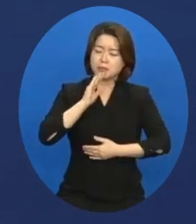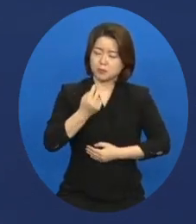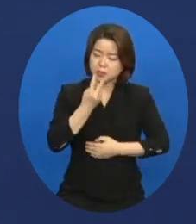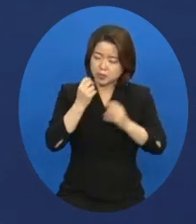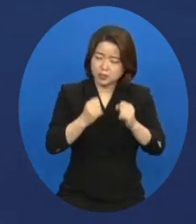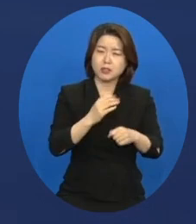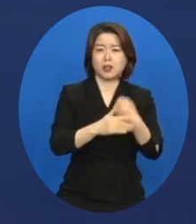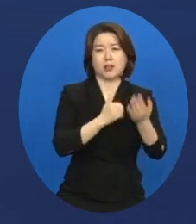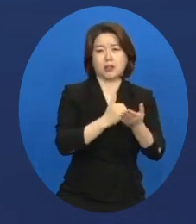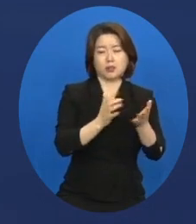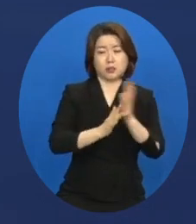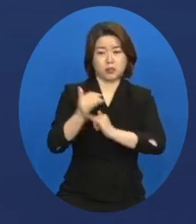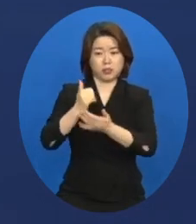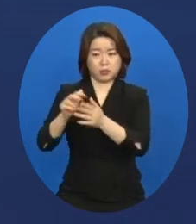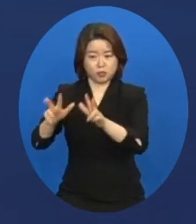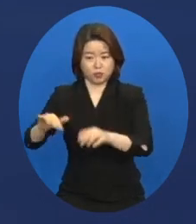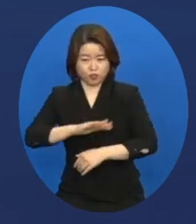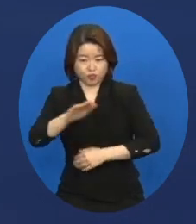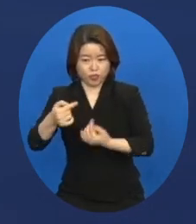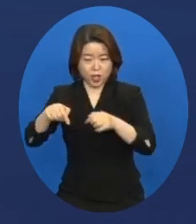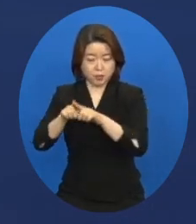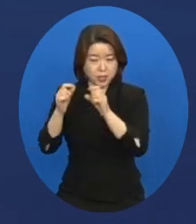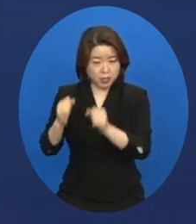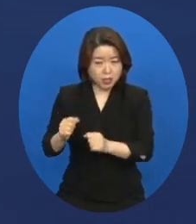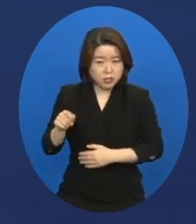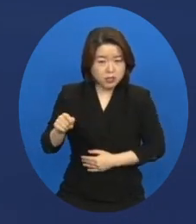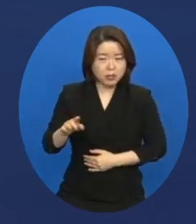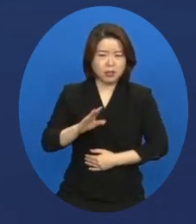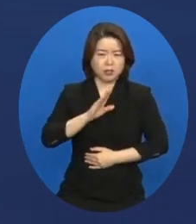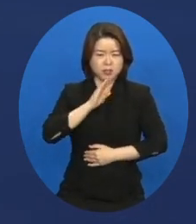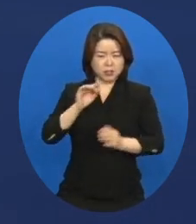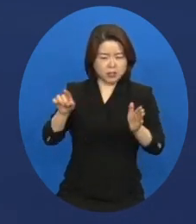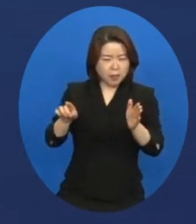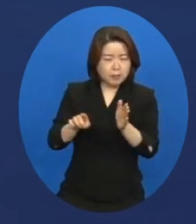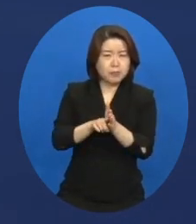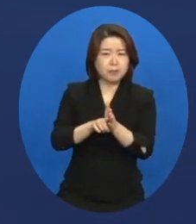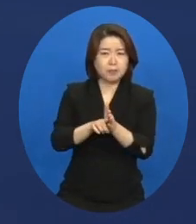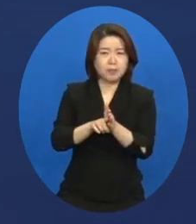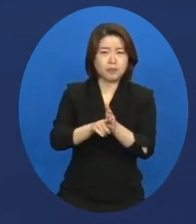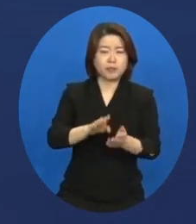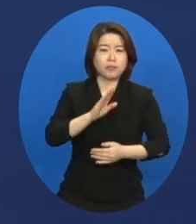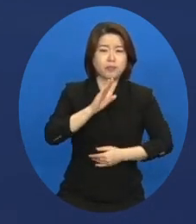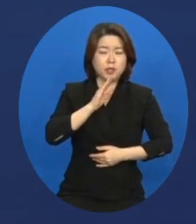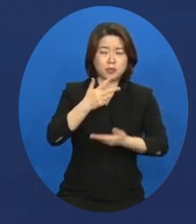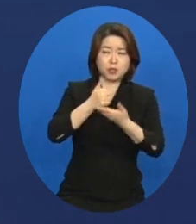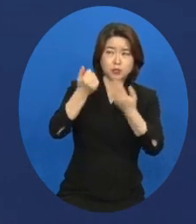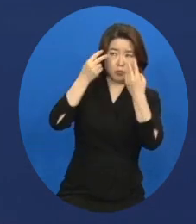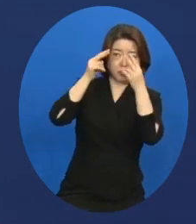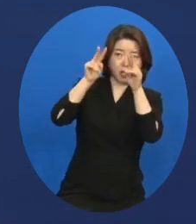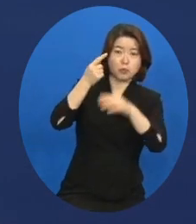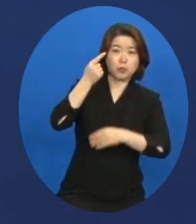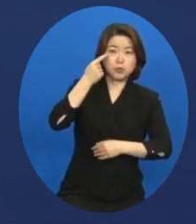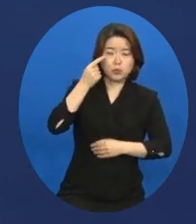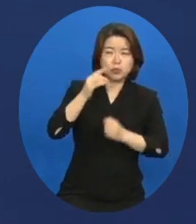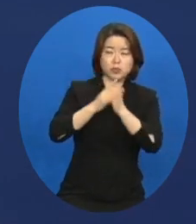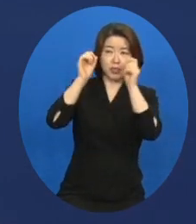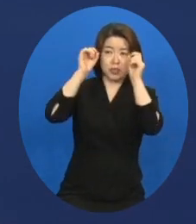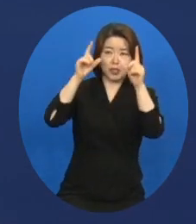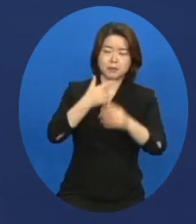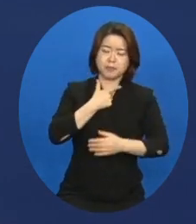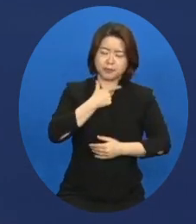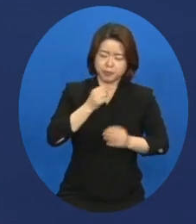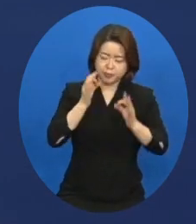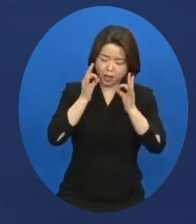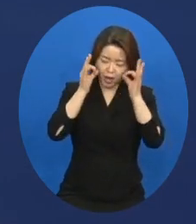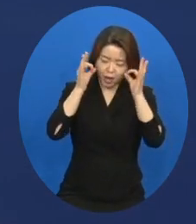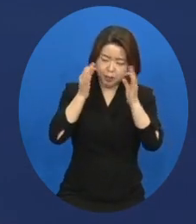하나님, 예수님은 지금 우리와 함께 계신 것이 진짜 믿어지는 정말 주님을 바라보는 눈이 그렇게 뜨이기를